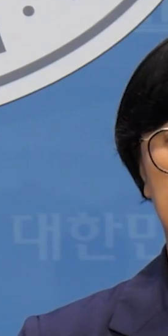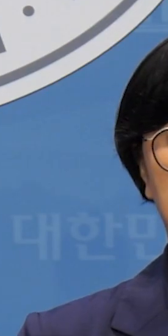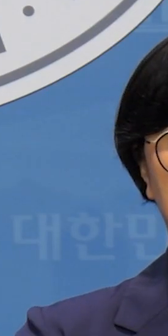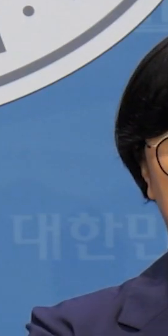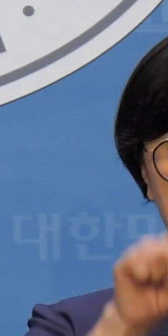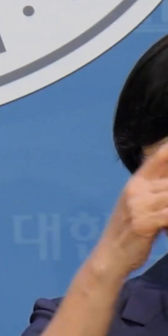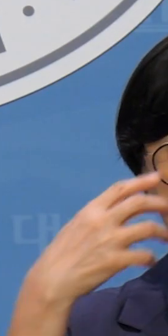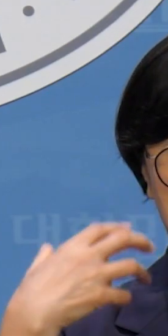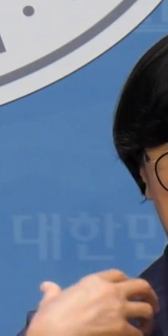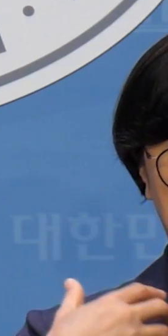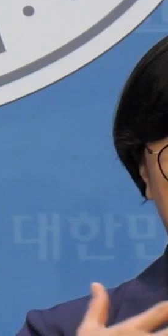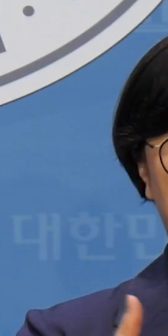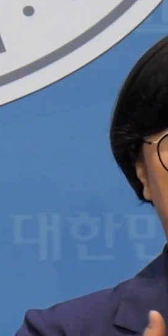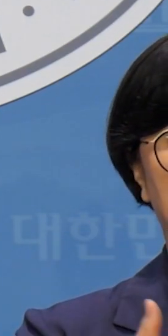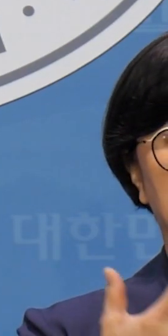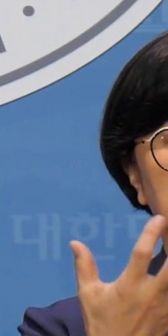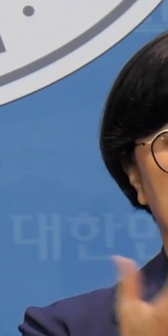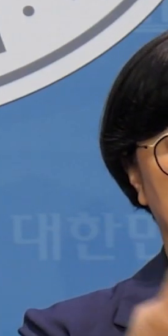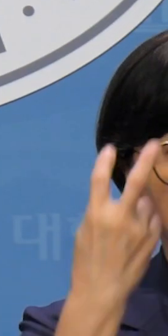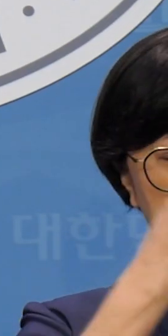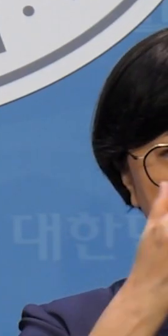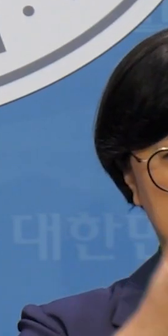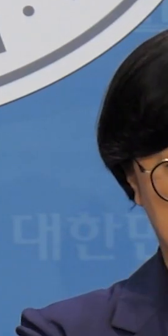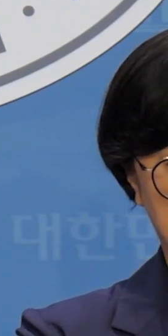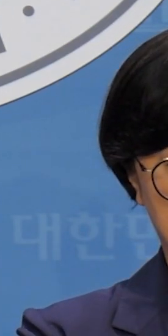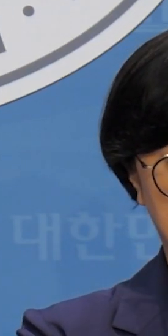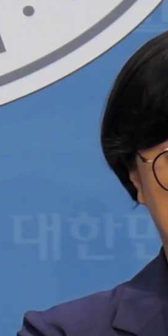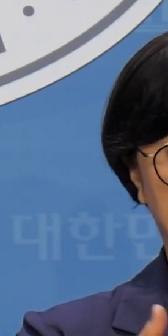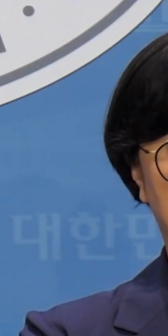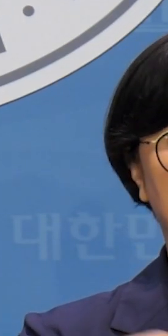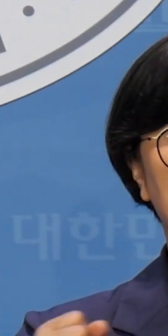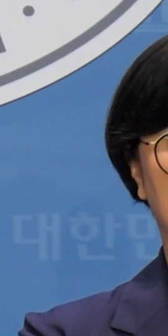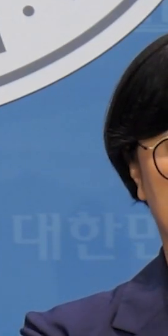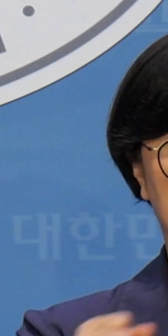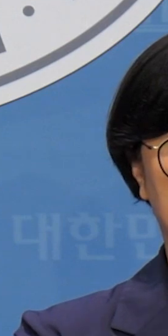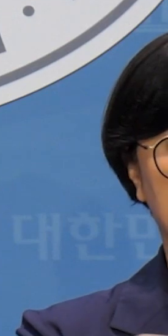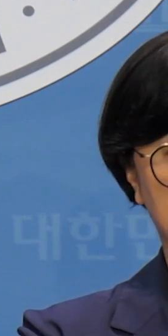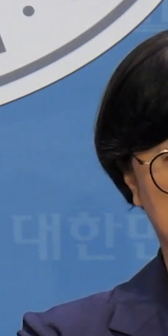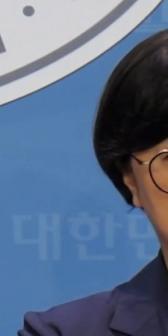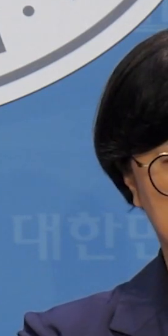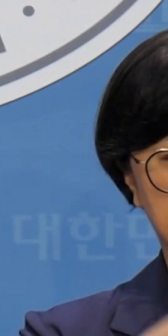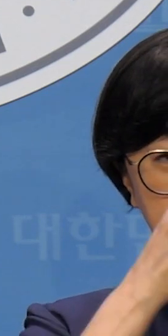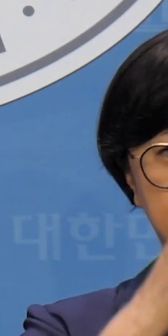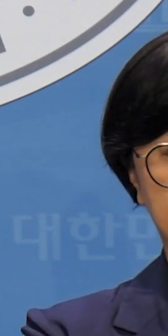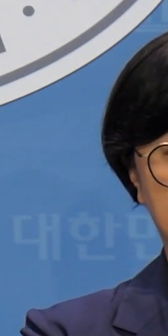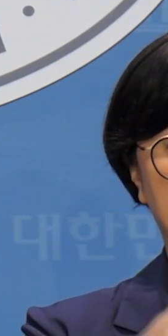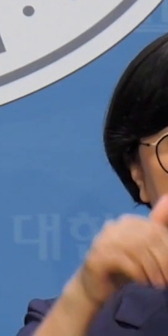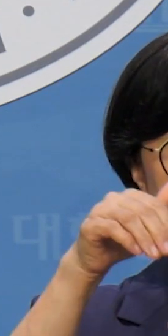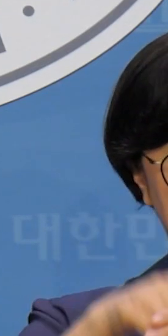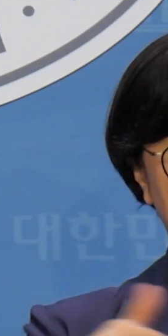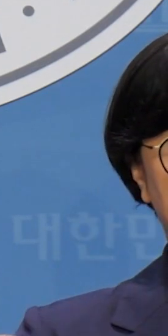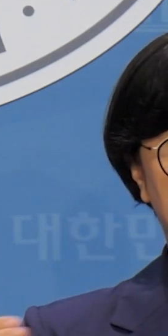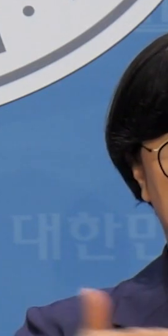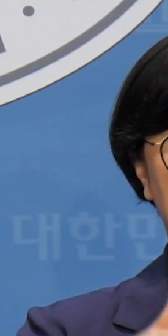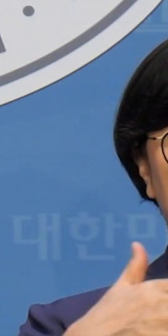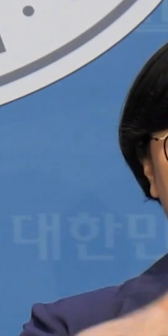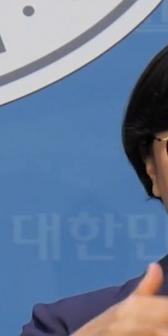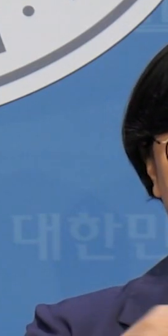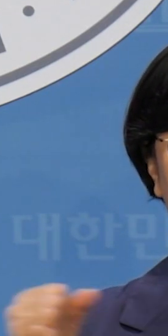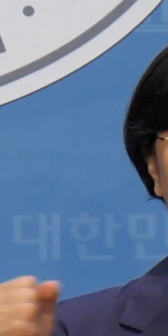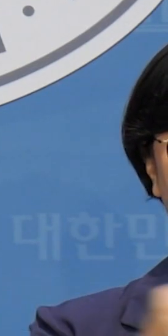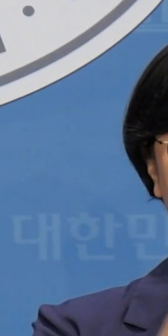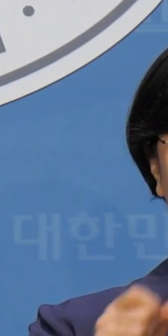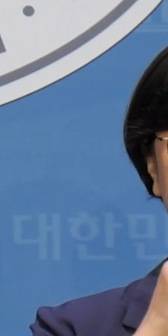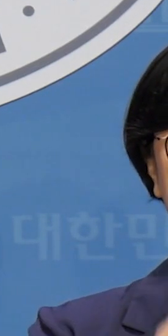문재인 정권의 통계 조작, 오직 권력만 바라본 조직 범죄, 총선까지 숫자로